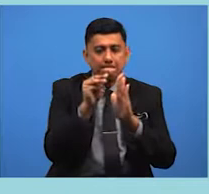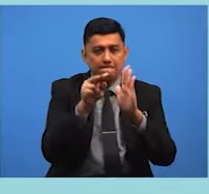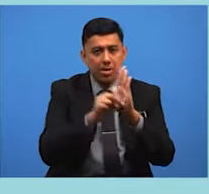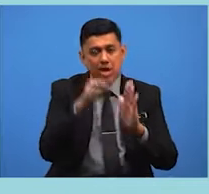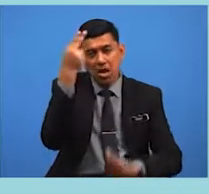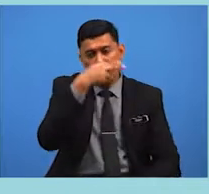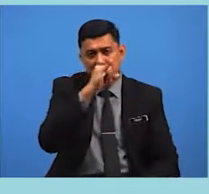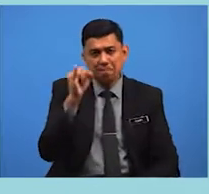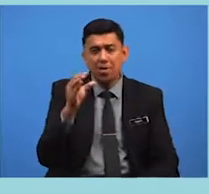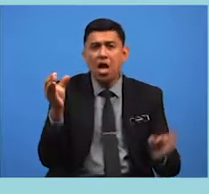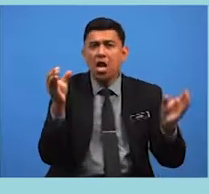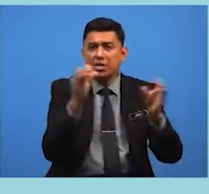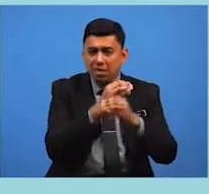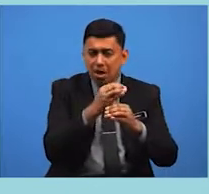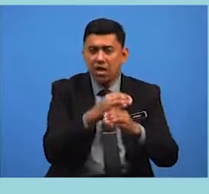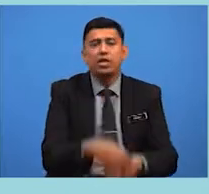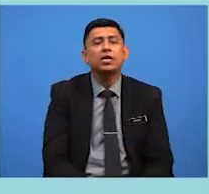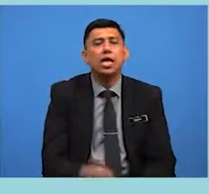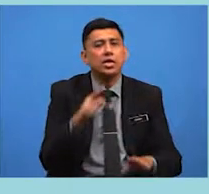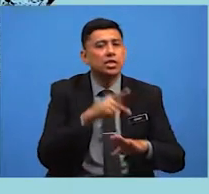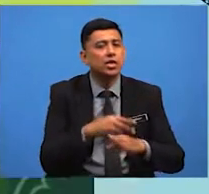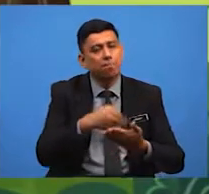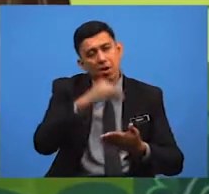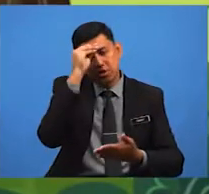menghadapi cabaran ketika belajar.